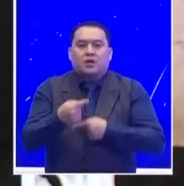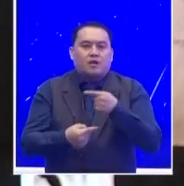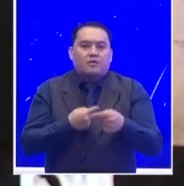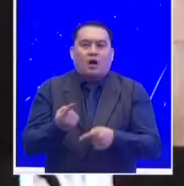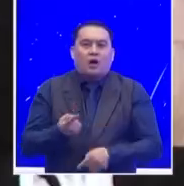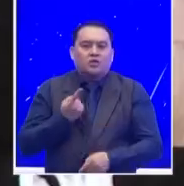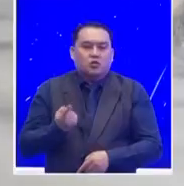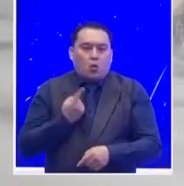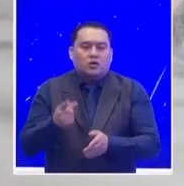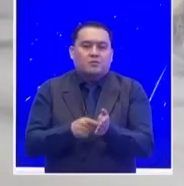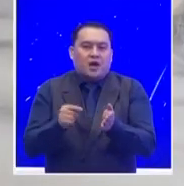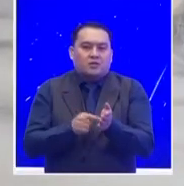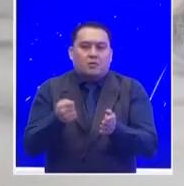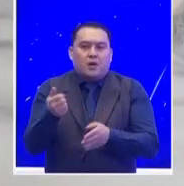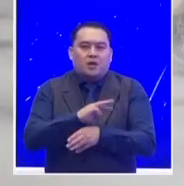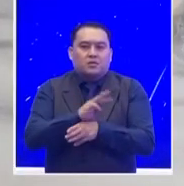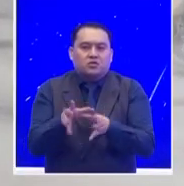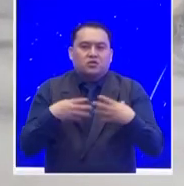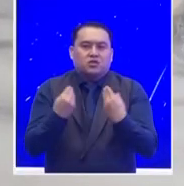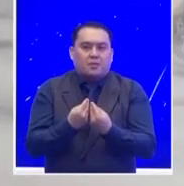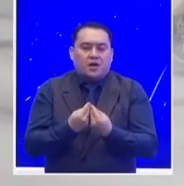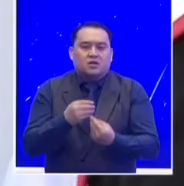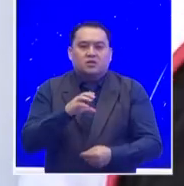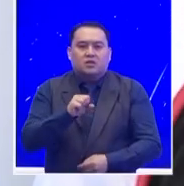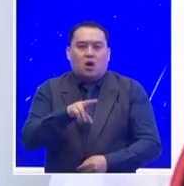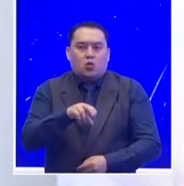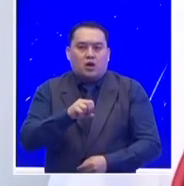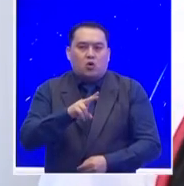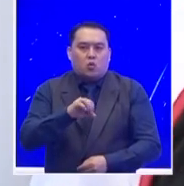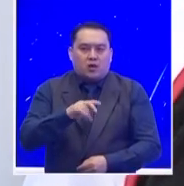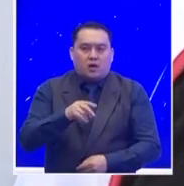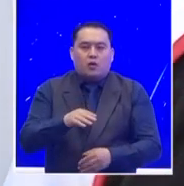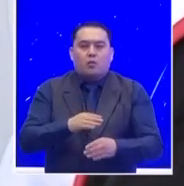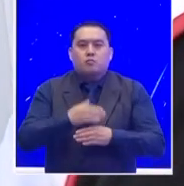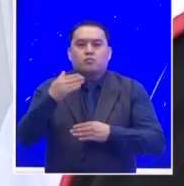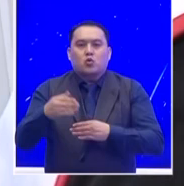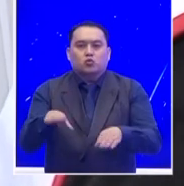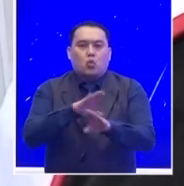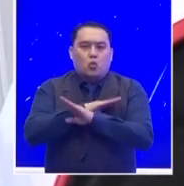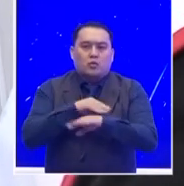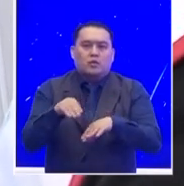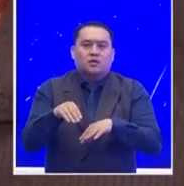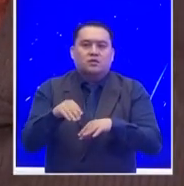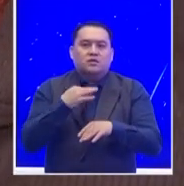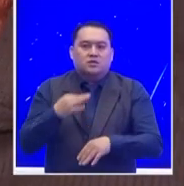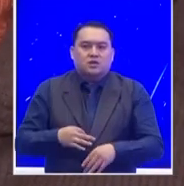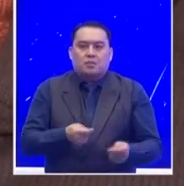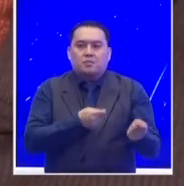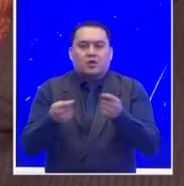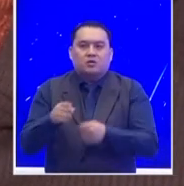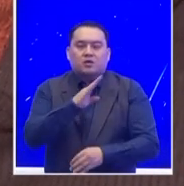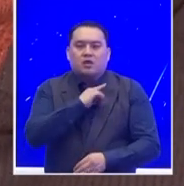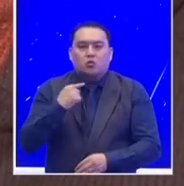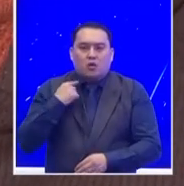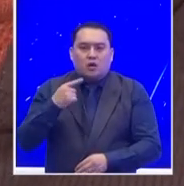одиноких пенсионеров и малоимущих семей. Одна из них – Саулигуль Каукарказа. После смерти супруга она с маленьким сыном переехала в Талдыкурган